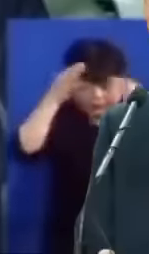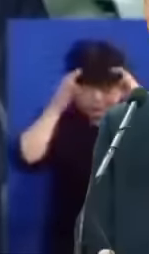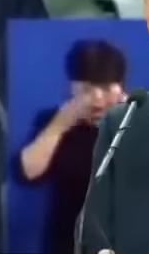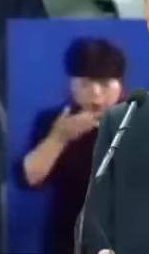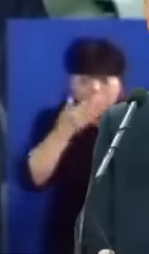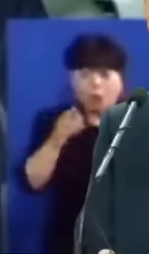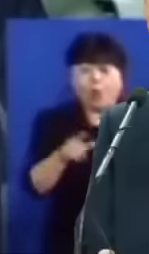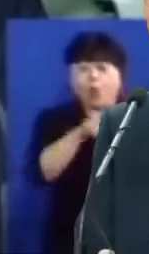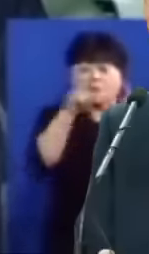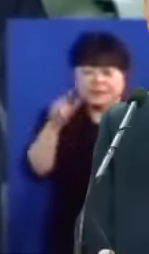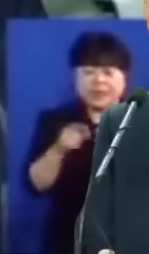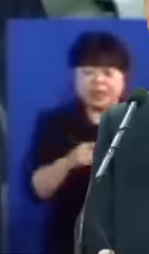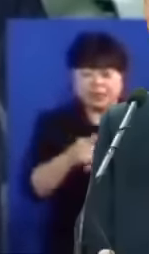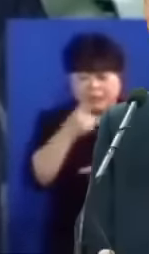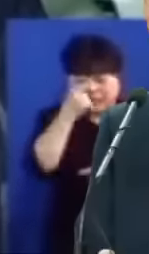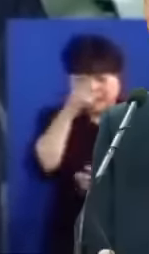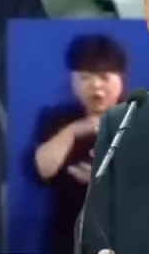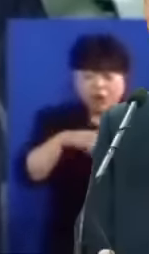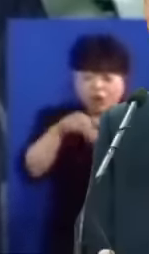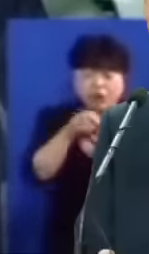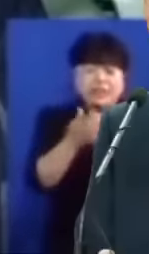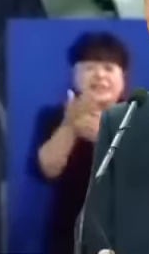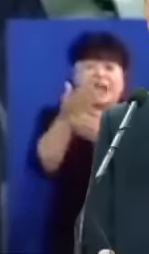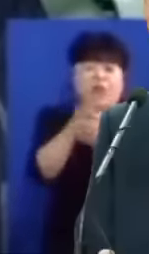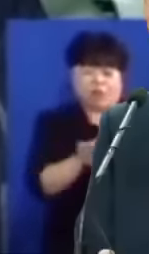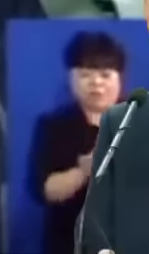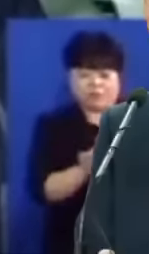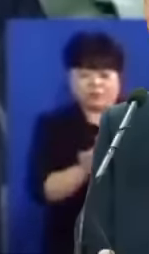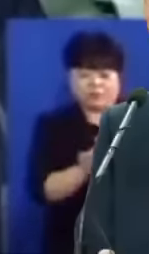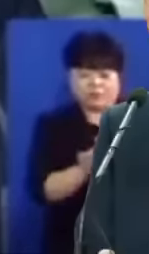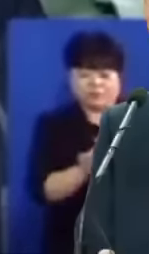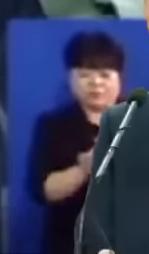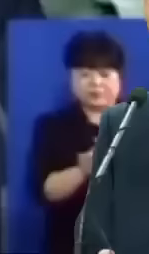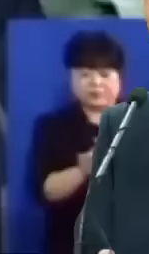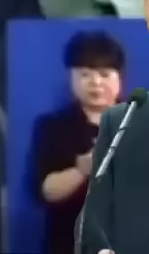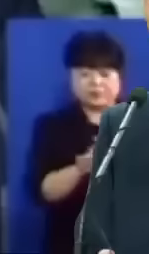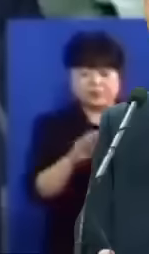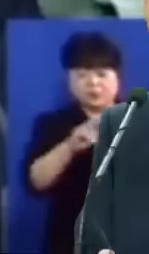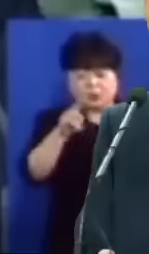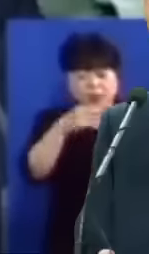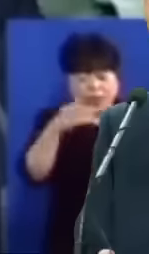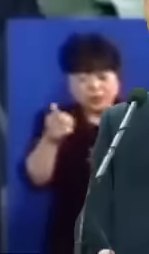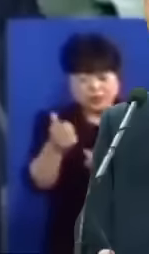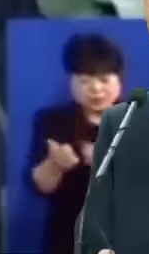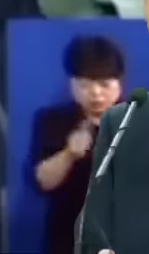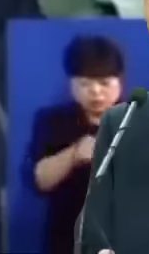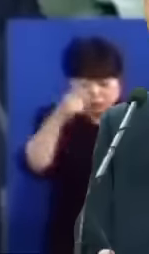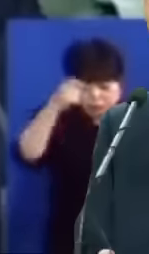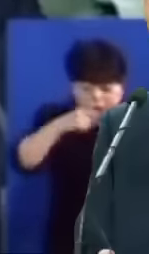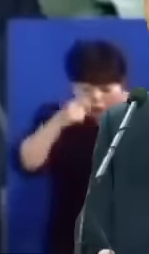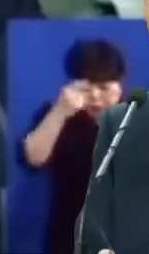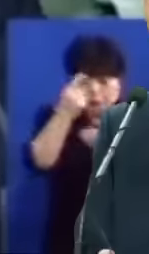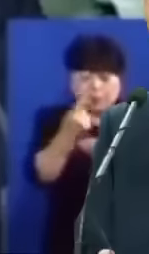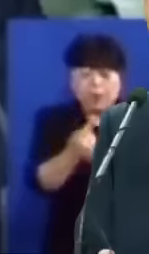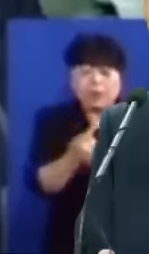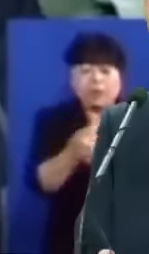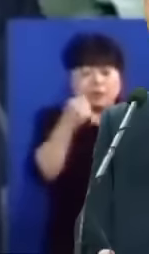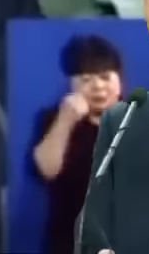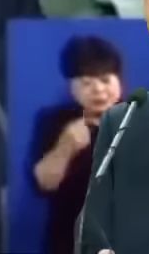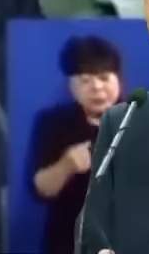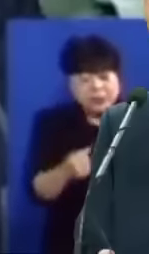먹고 살고 가시와 은극기가 나고 그 다음 흙이니 흙으로 들어가는 죽음의 슬픔이 다가와서 거의